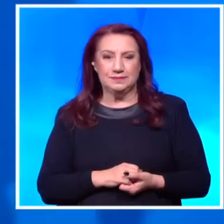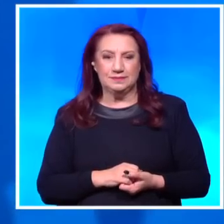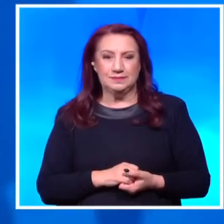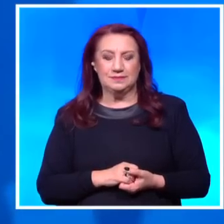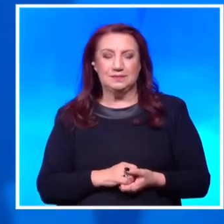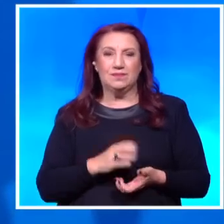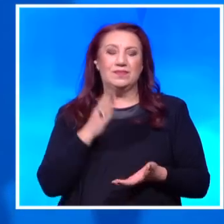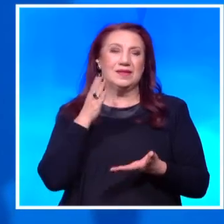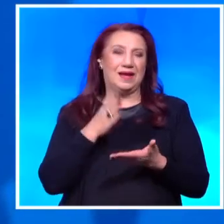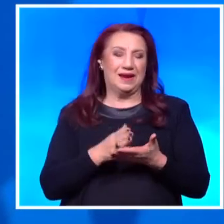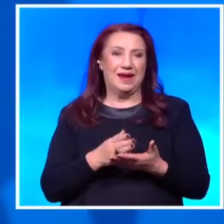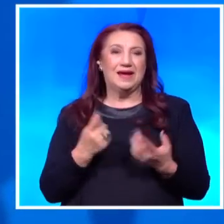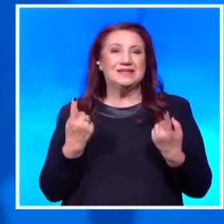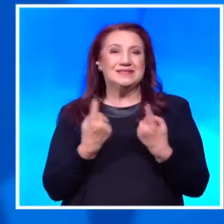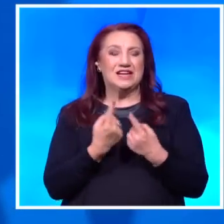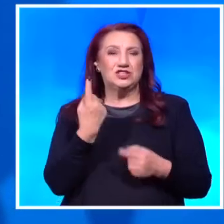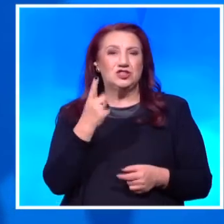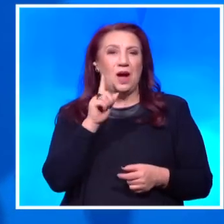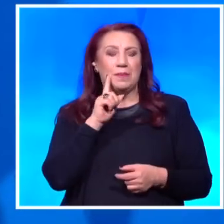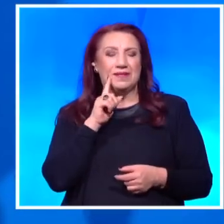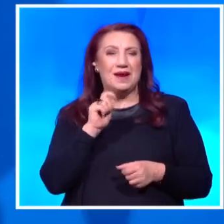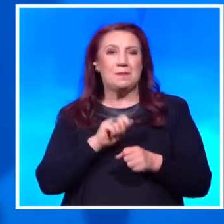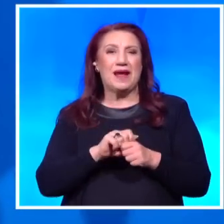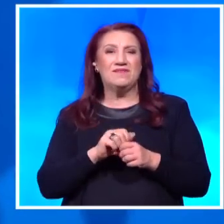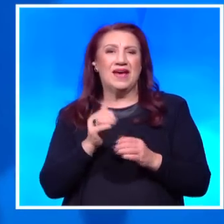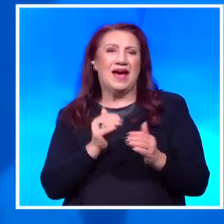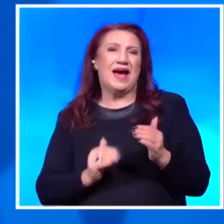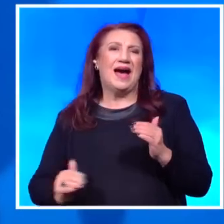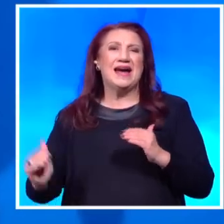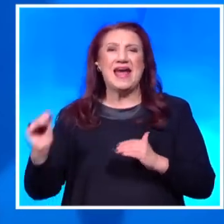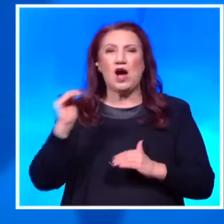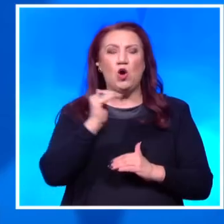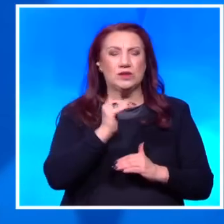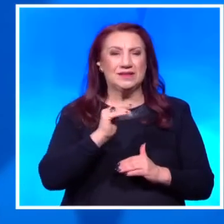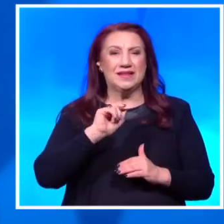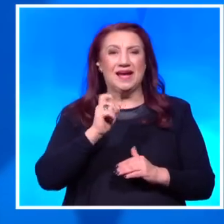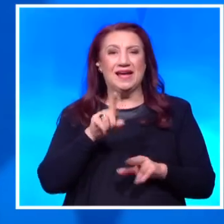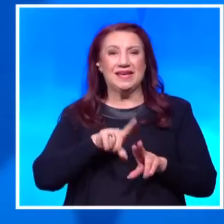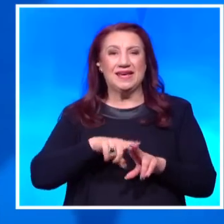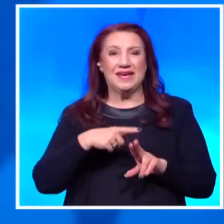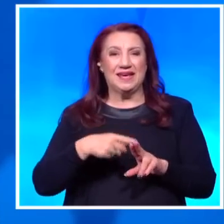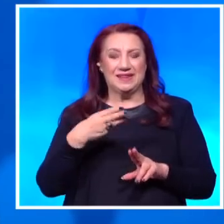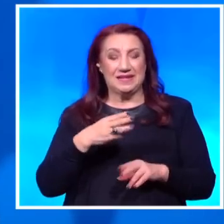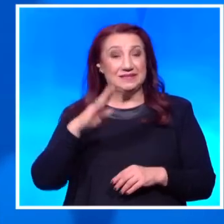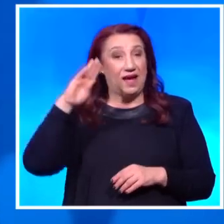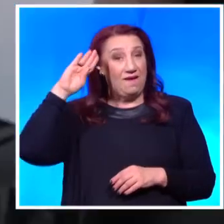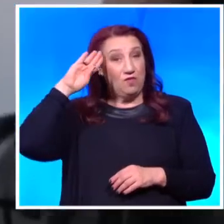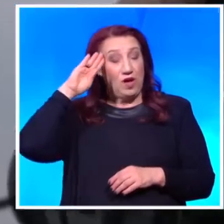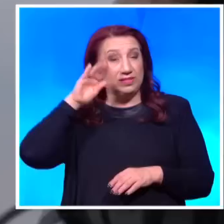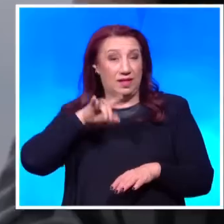За финал среща с българина с рекорд на Гинес. Военният пилот Николай Калайджиев постави трето световно